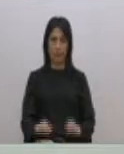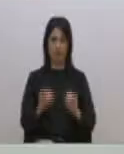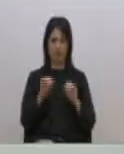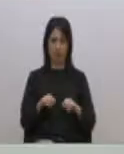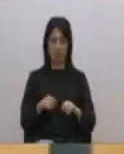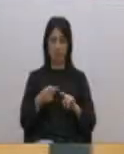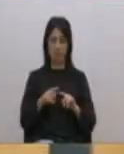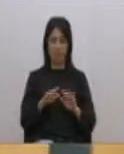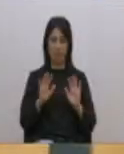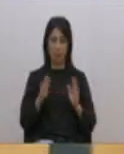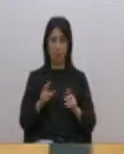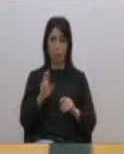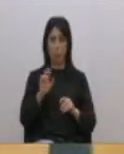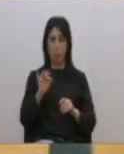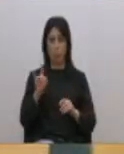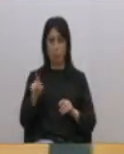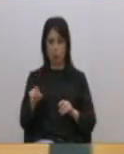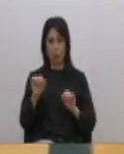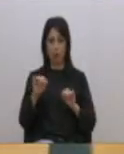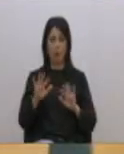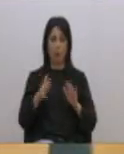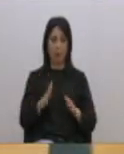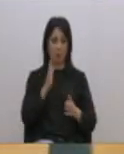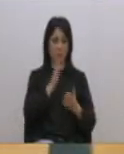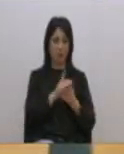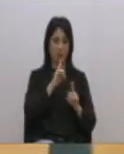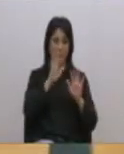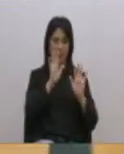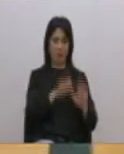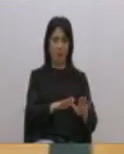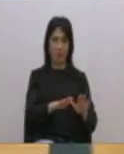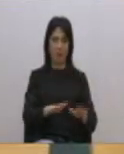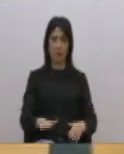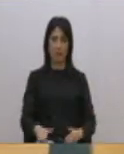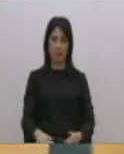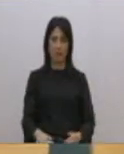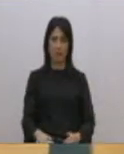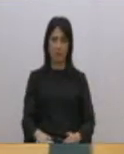Შეიძლება ეს მოხდეს ბიუროზეც და შეიძლება მოხდეს პირდაპირ სესიაზეც.